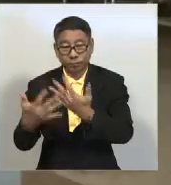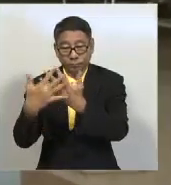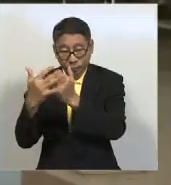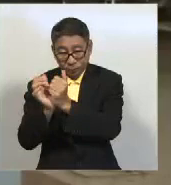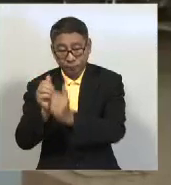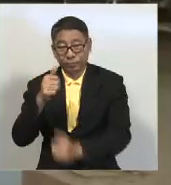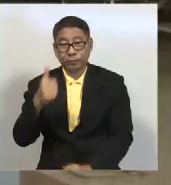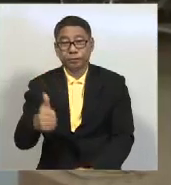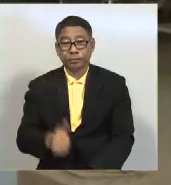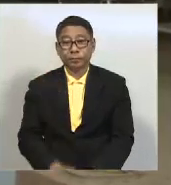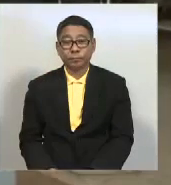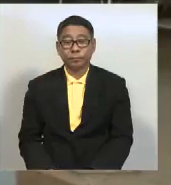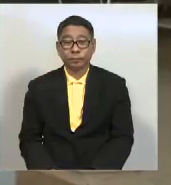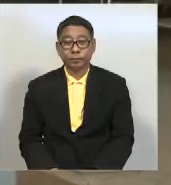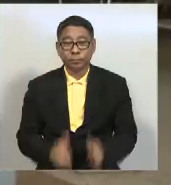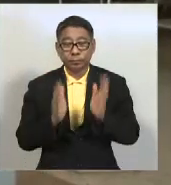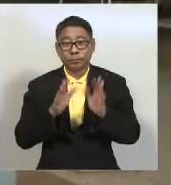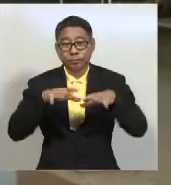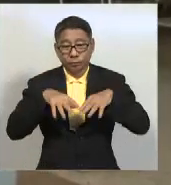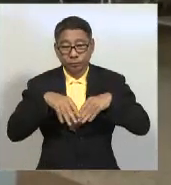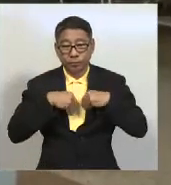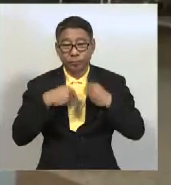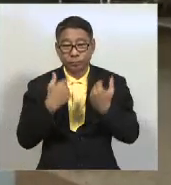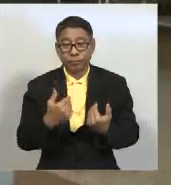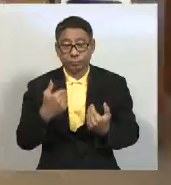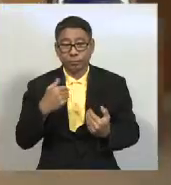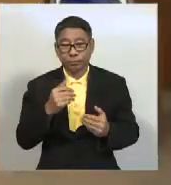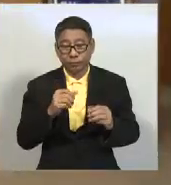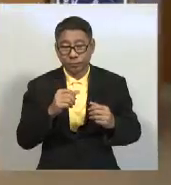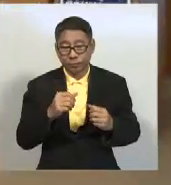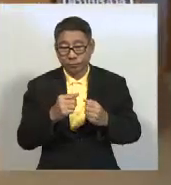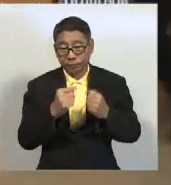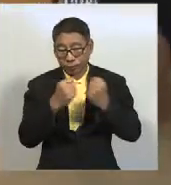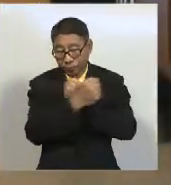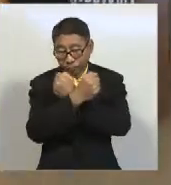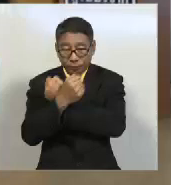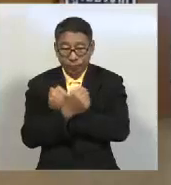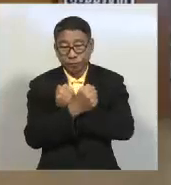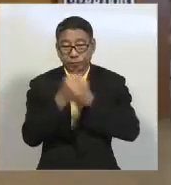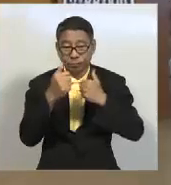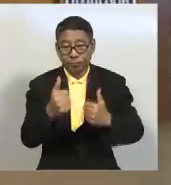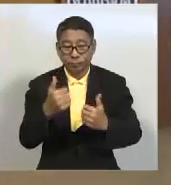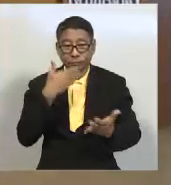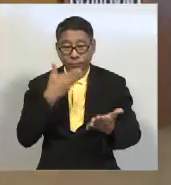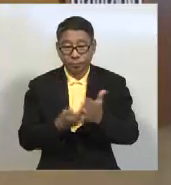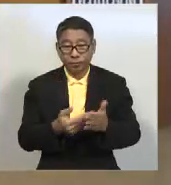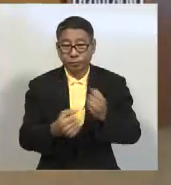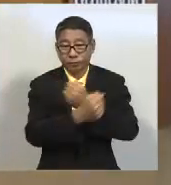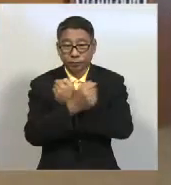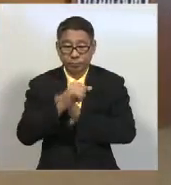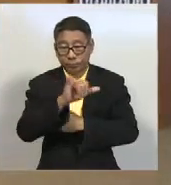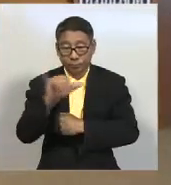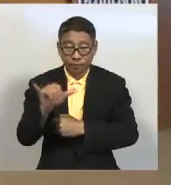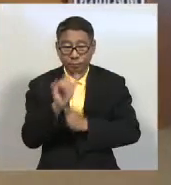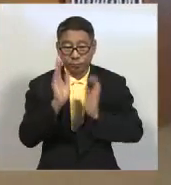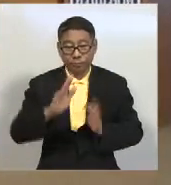คดีได้ค่ะ เจ้าหน้าที่เนี่ยเขายอมรับว่ามาตรการที่เข้มงวดเด็ดขาดที่จะป้องกันได้ดีที่สุดก็คือการป้องกันไม่ให้ญาติ